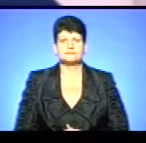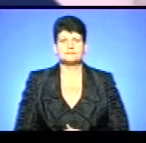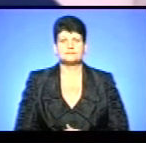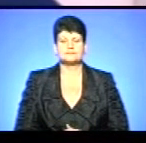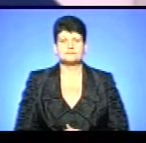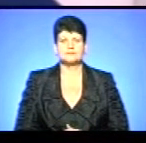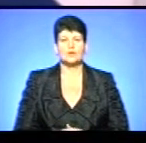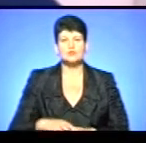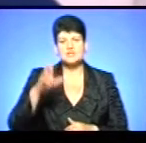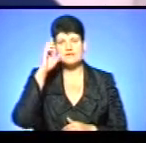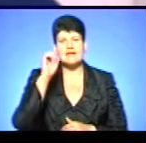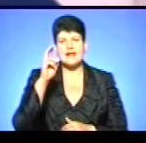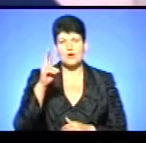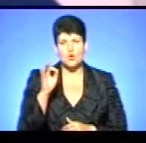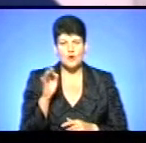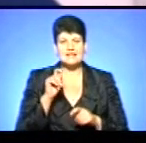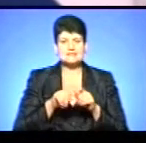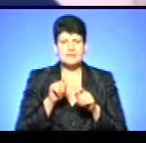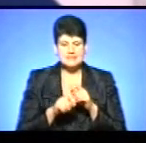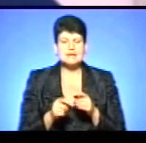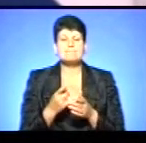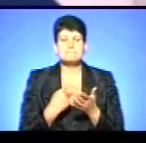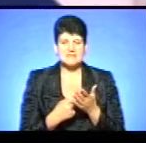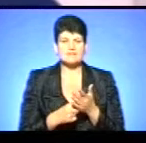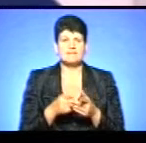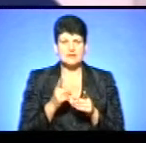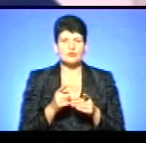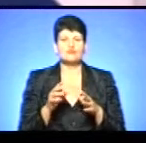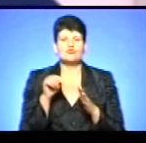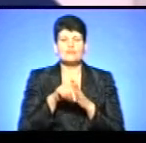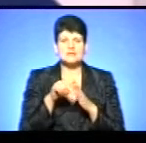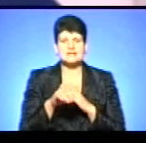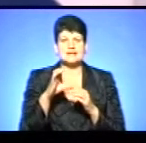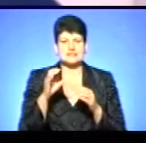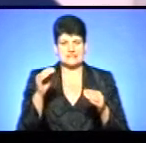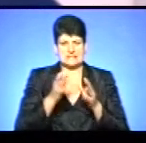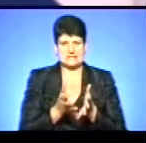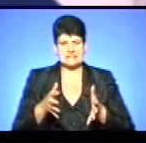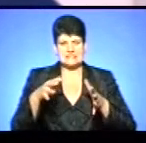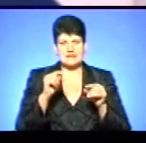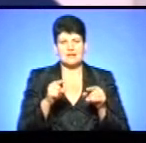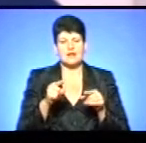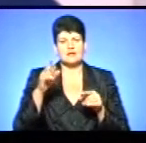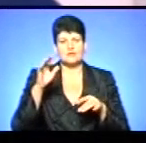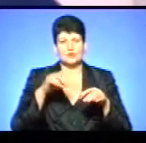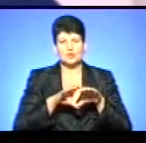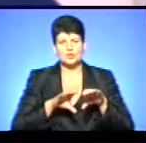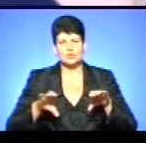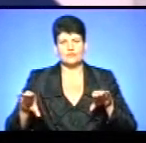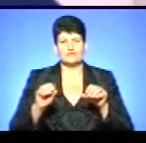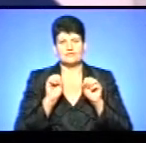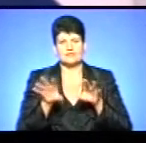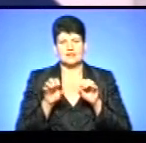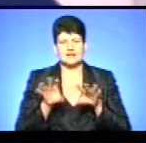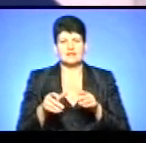У Державній екоінспекції Тернопільщини підтвердили, що вміст септика на вулиці Липовій, 16, через труби дощового колектора витікав у